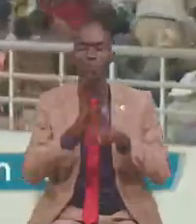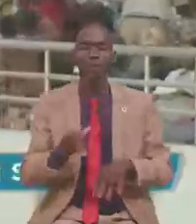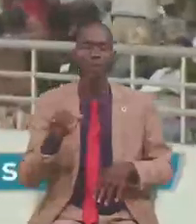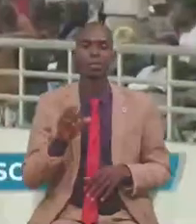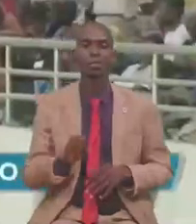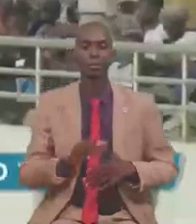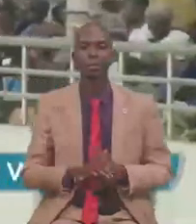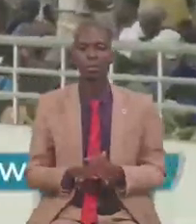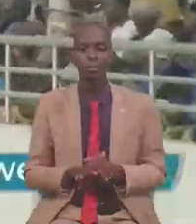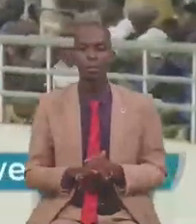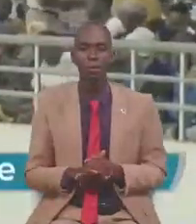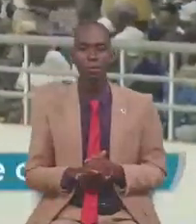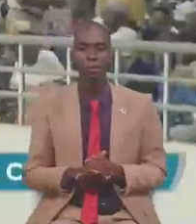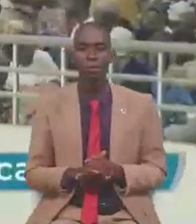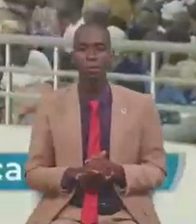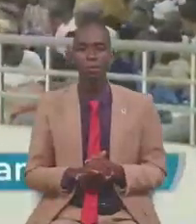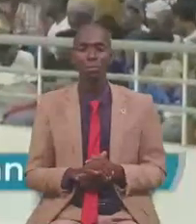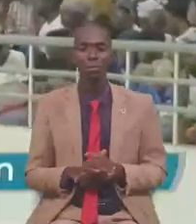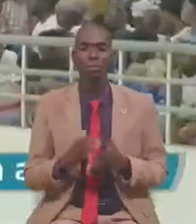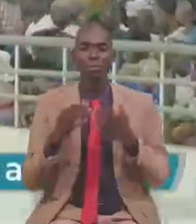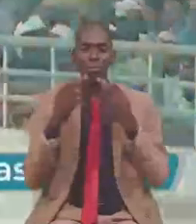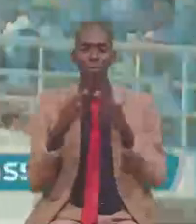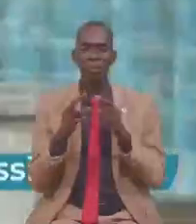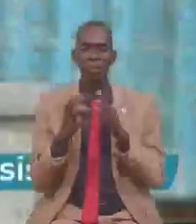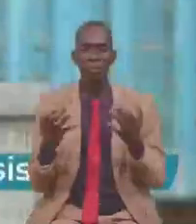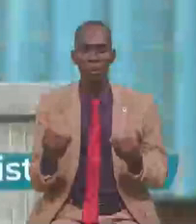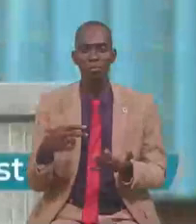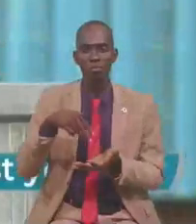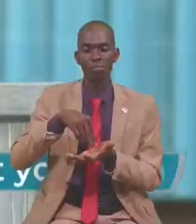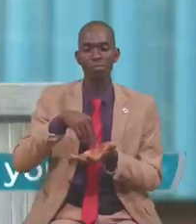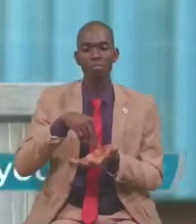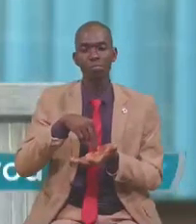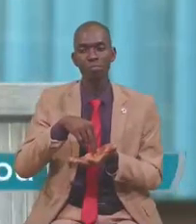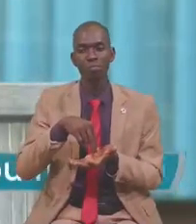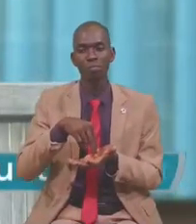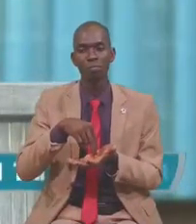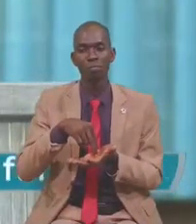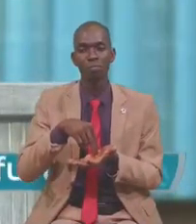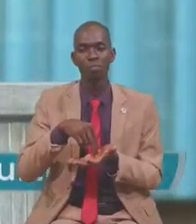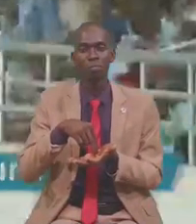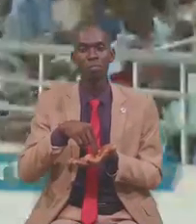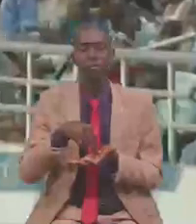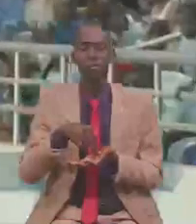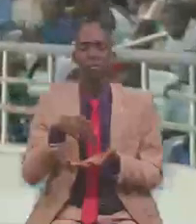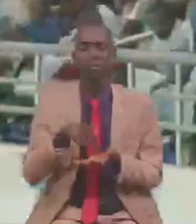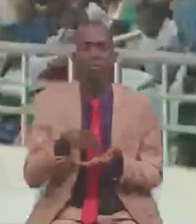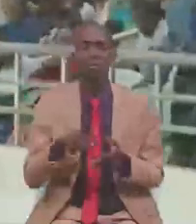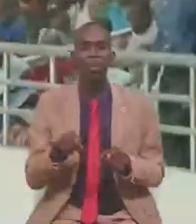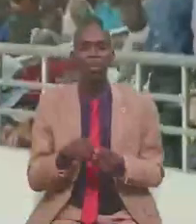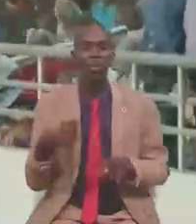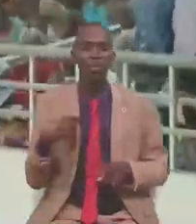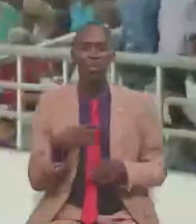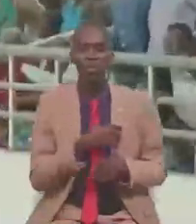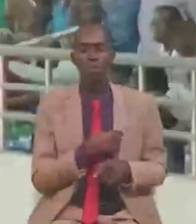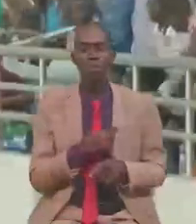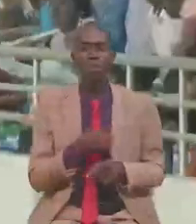rater votre portion. Merci beaucoup. Tenons-nous debout. Tenons-nous debout comme nous allons recevoir,